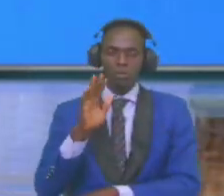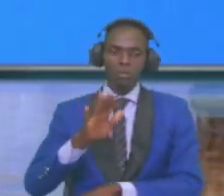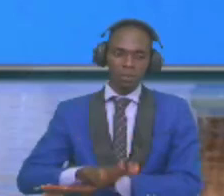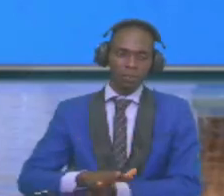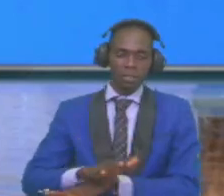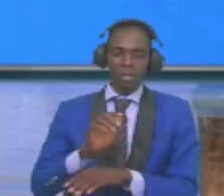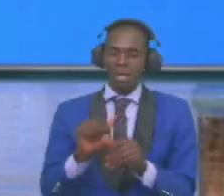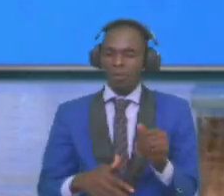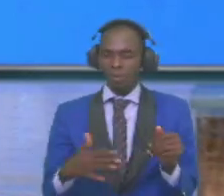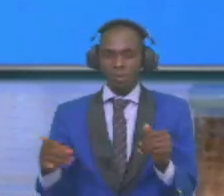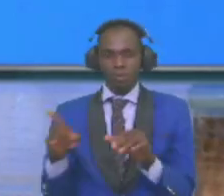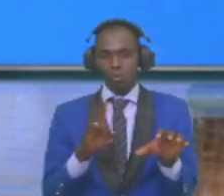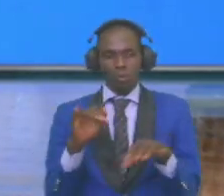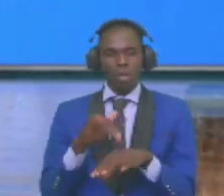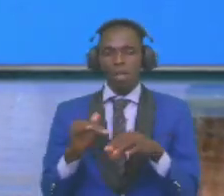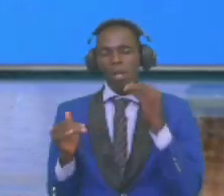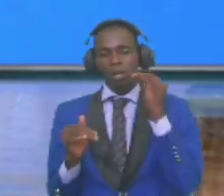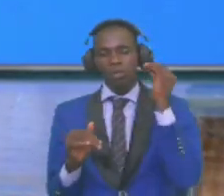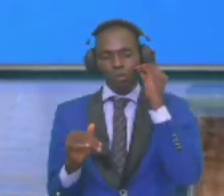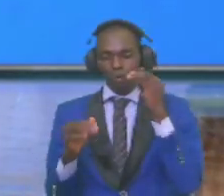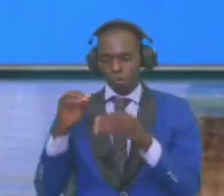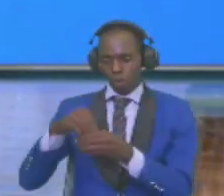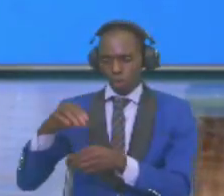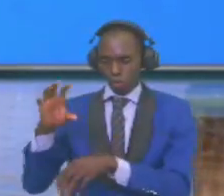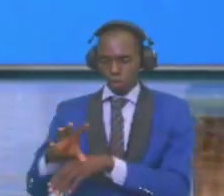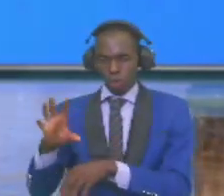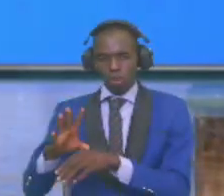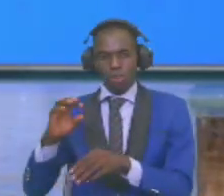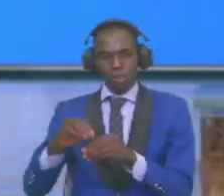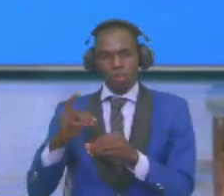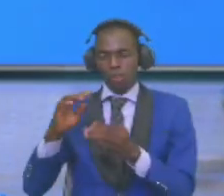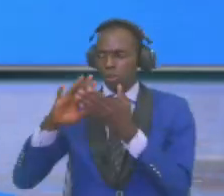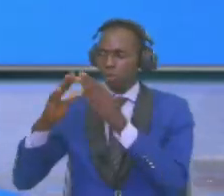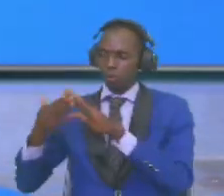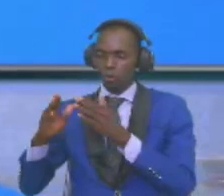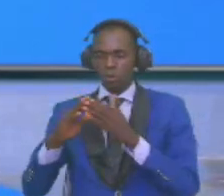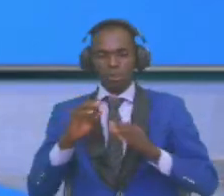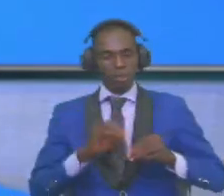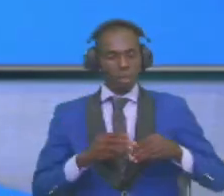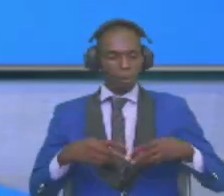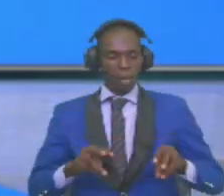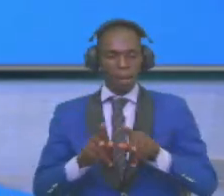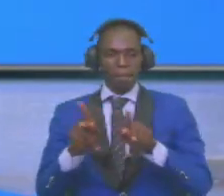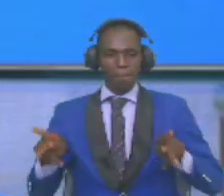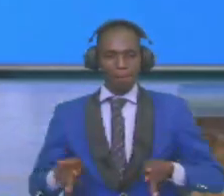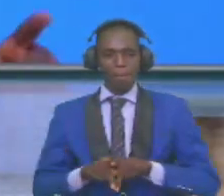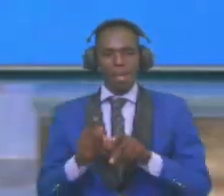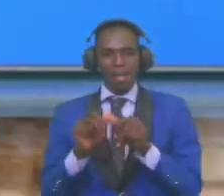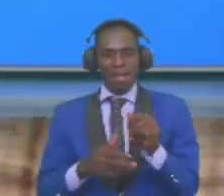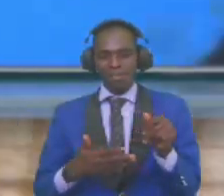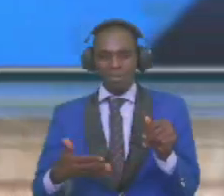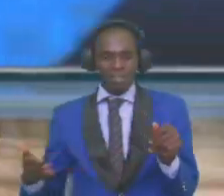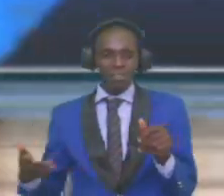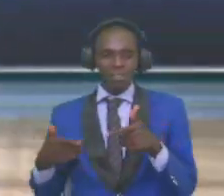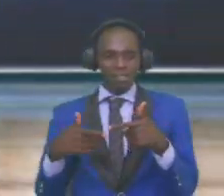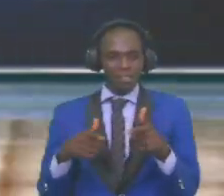tout ce que tu fais à la maison à l'église ou dans la communauté au marché dans les lieux publics à tout ce